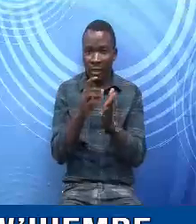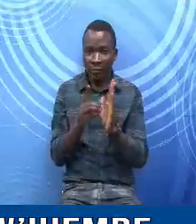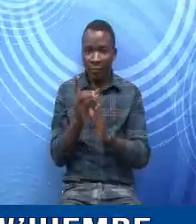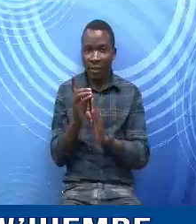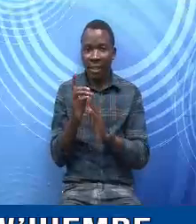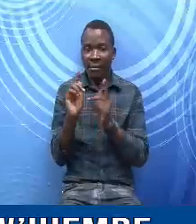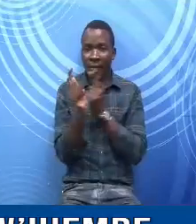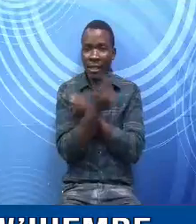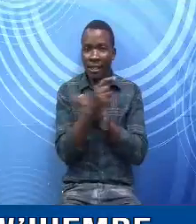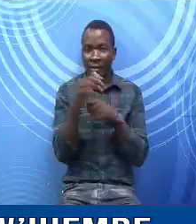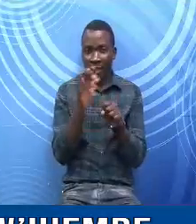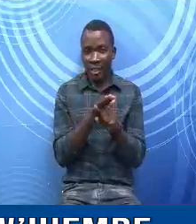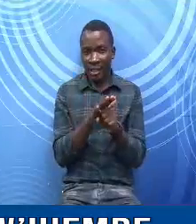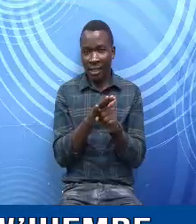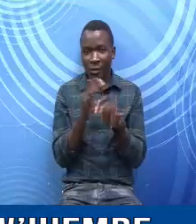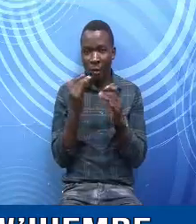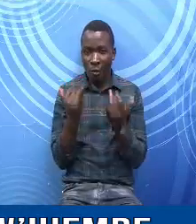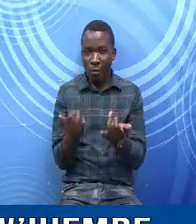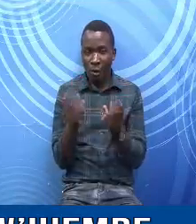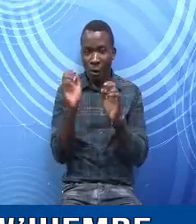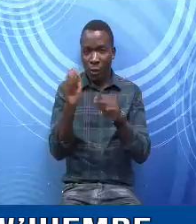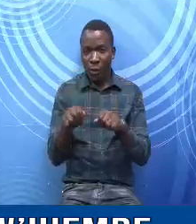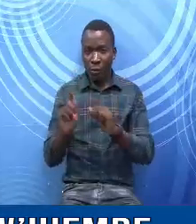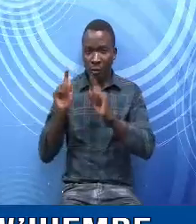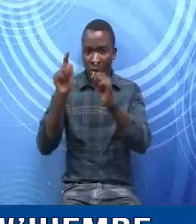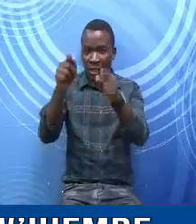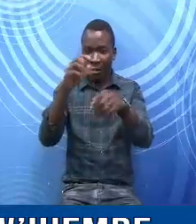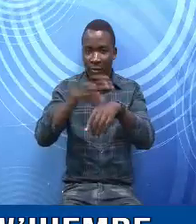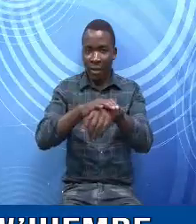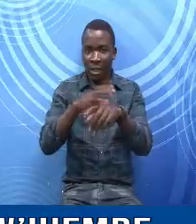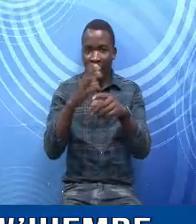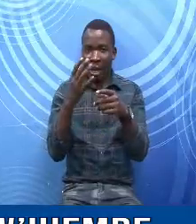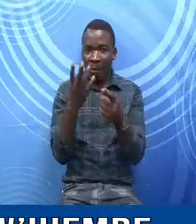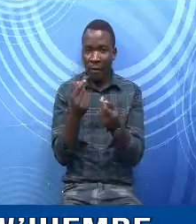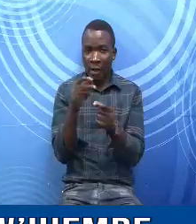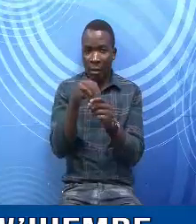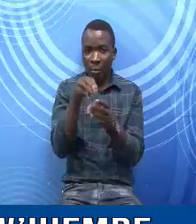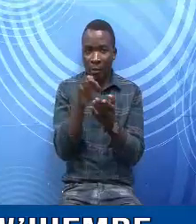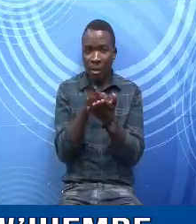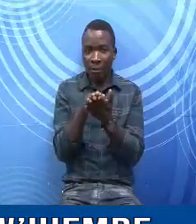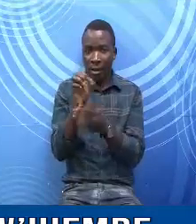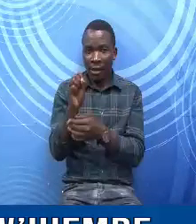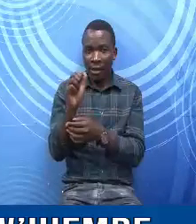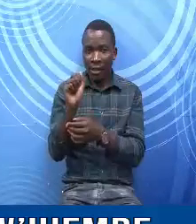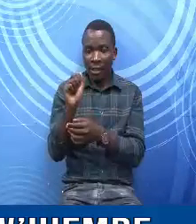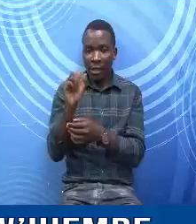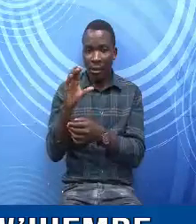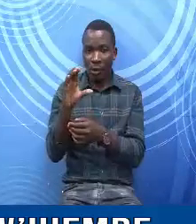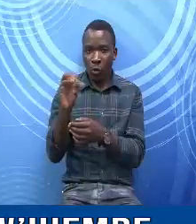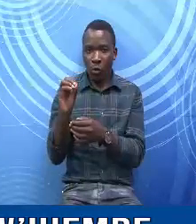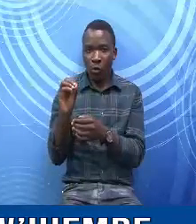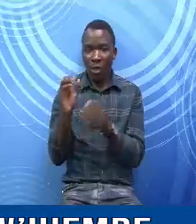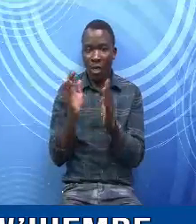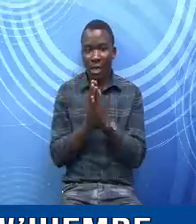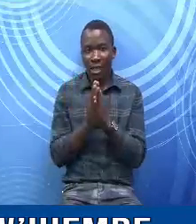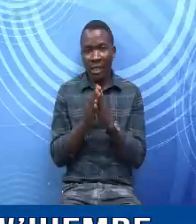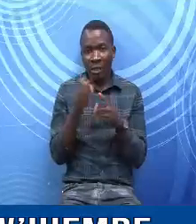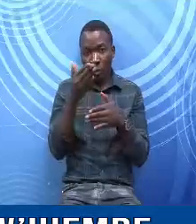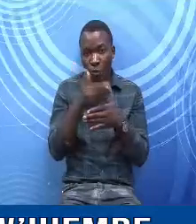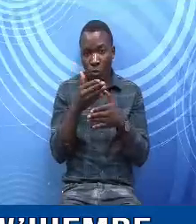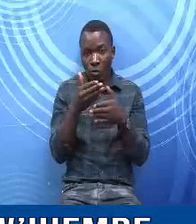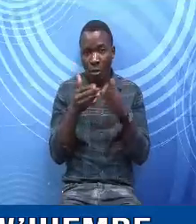cyane none se nk'ubu nshobora kujya gufata amafaranga muri sako nkayaguriza abantu ndetse no kugira ngo nubake